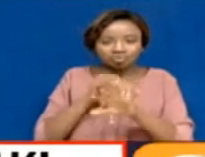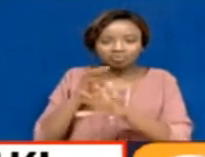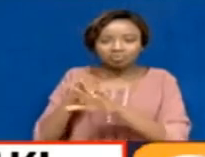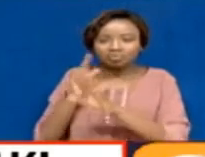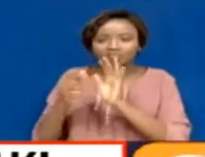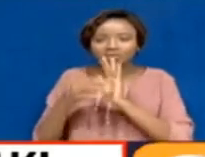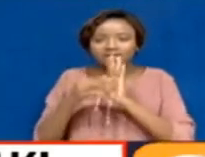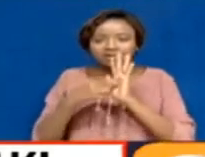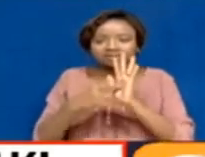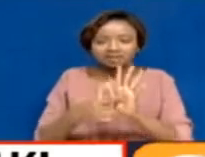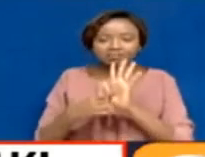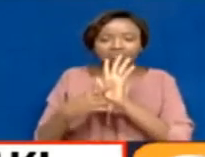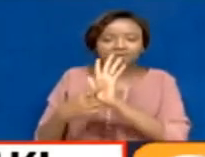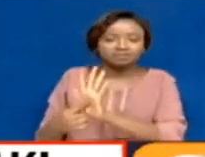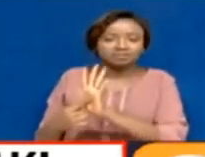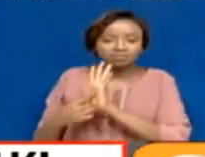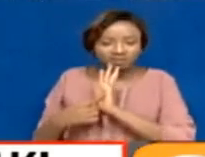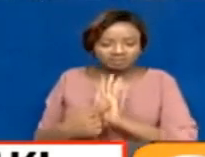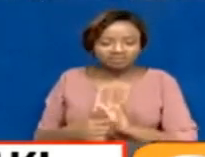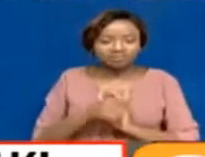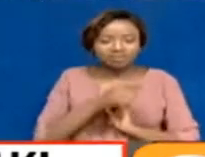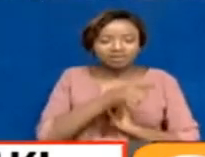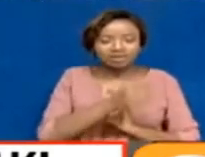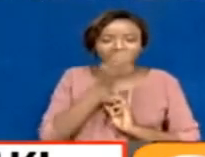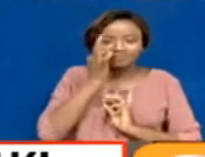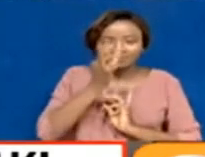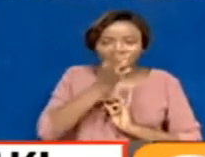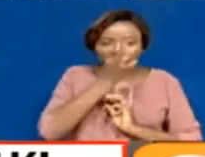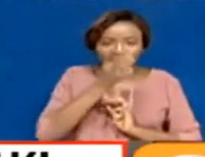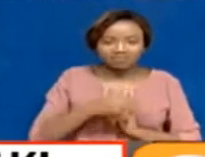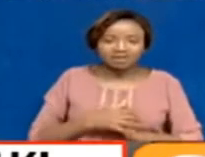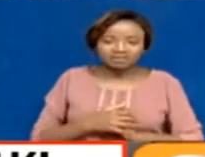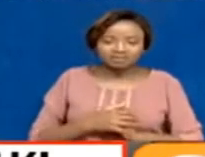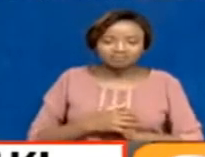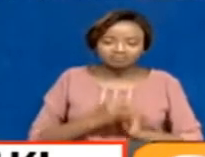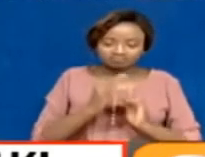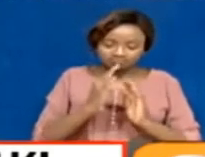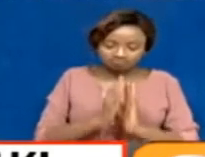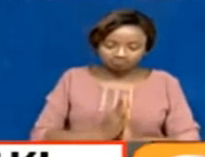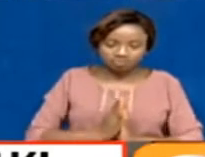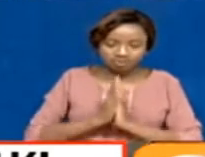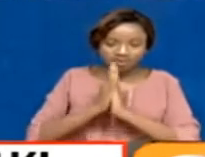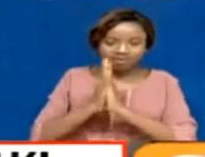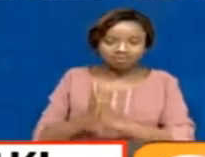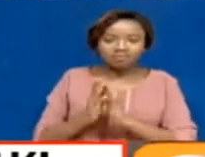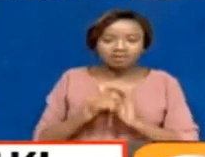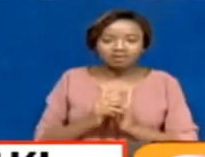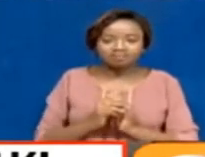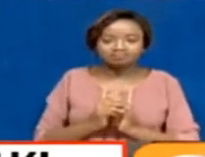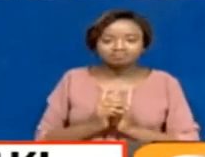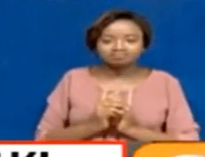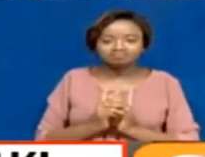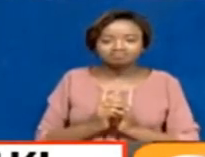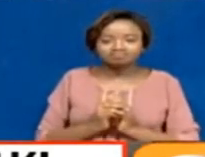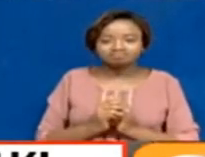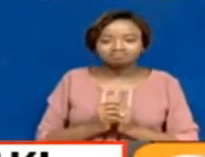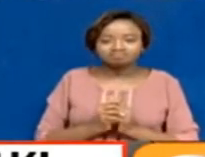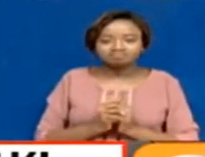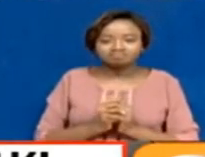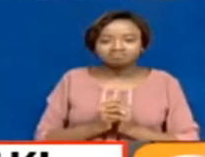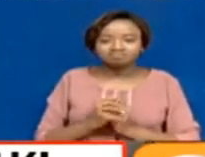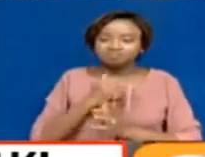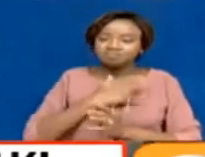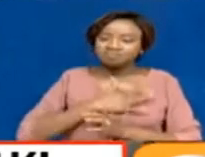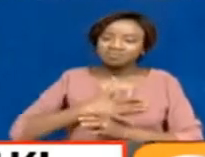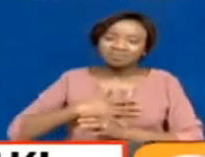baba Emilio ambaye analala hapa. Tunayetoa kwako kwa sababu umemuita.